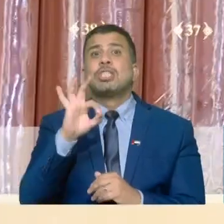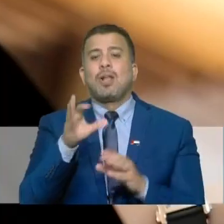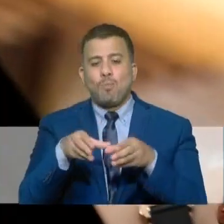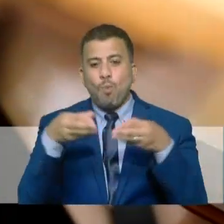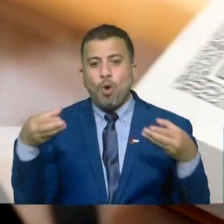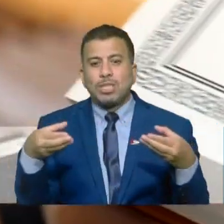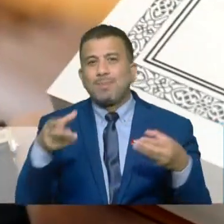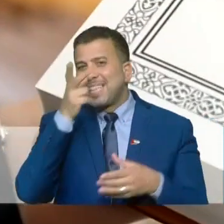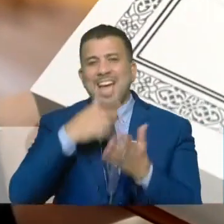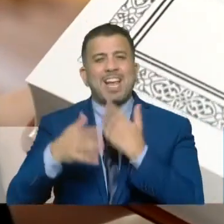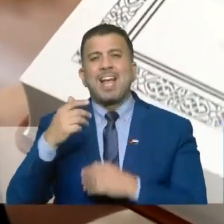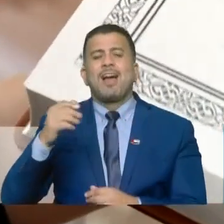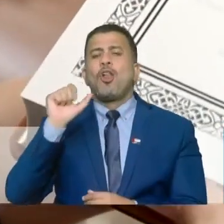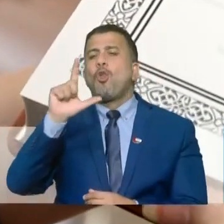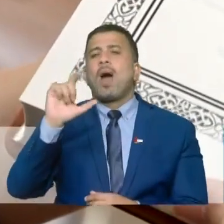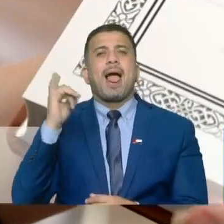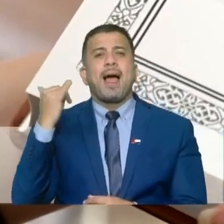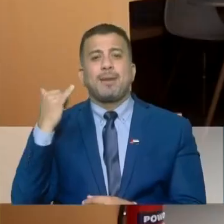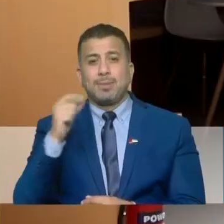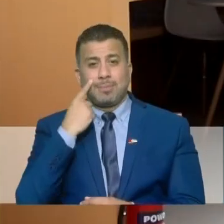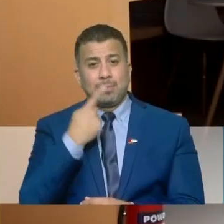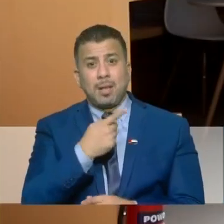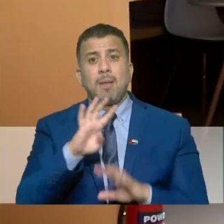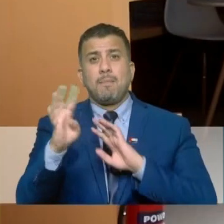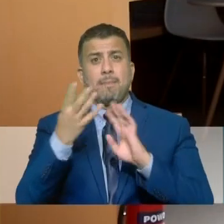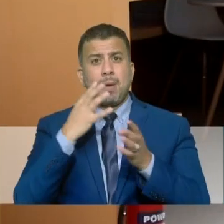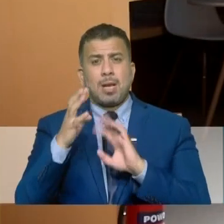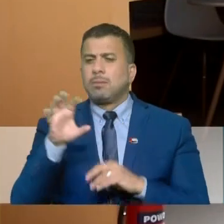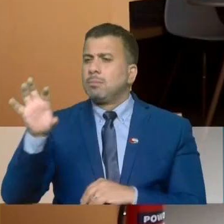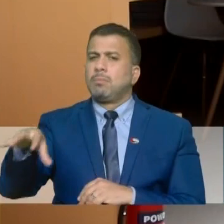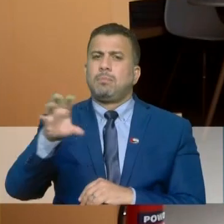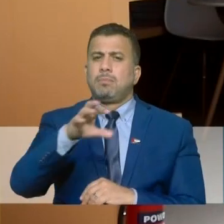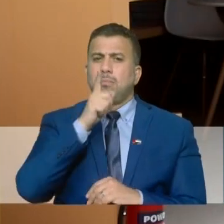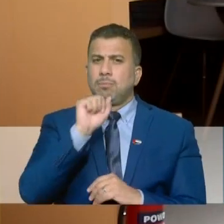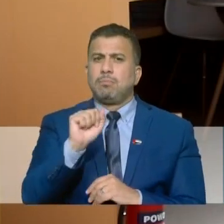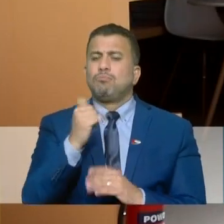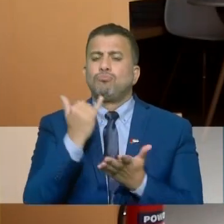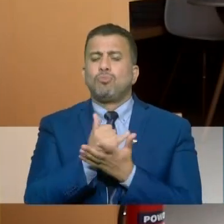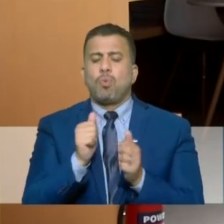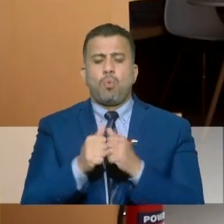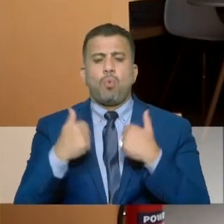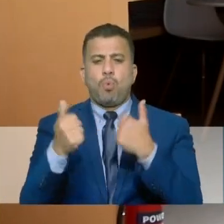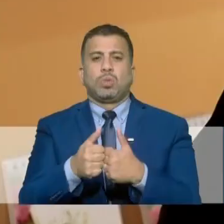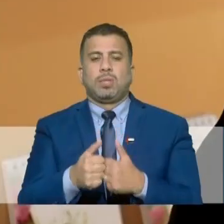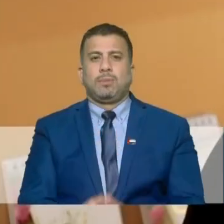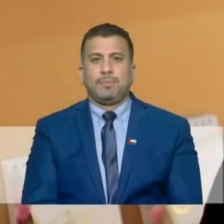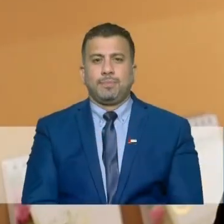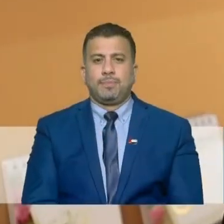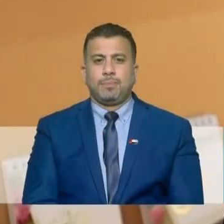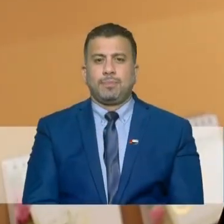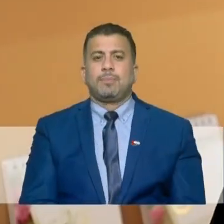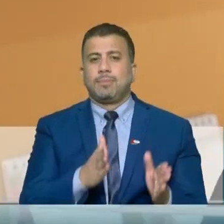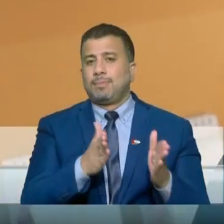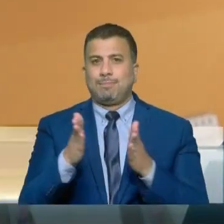المعجم التاريخي للغه العربيه كما تشارك في المهرجان جهات معنيه بالشان الاسري طبعا من